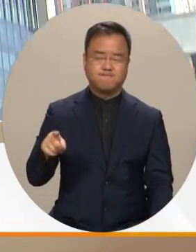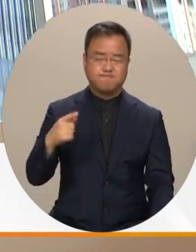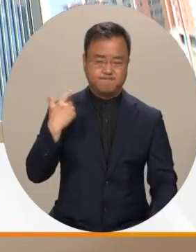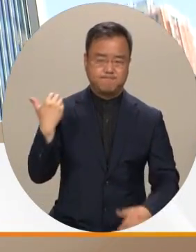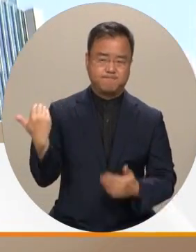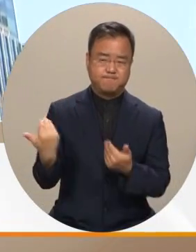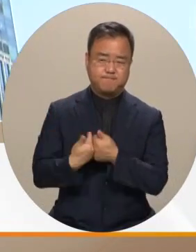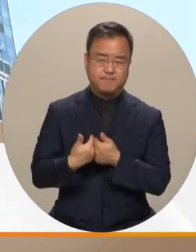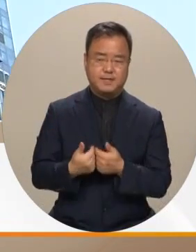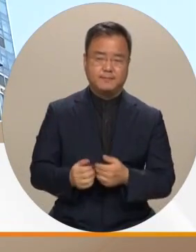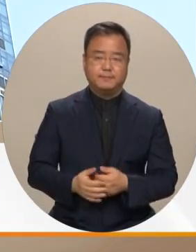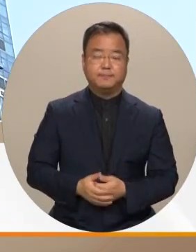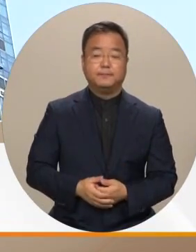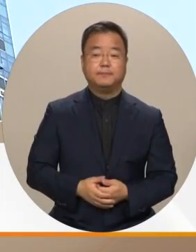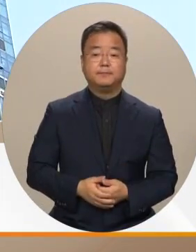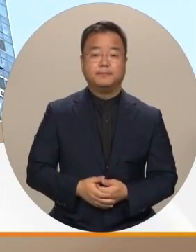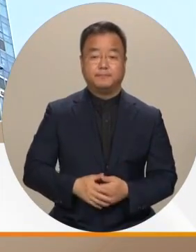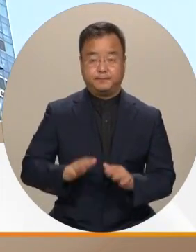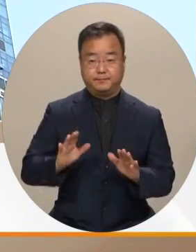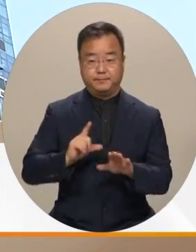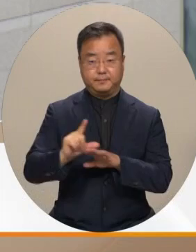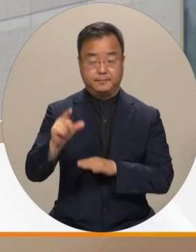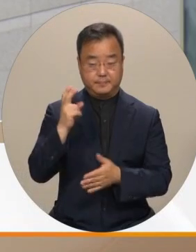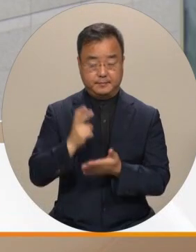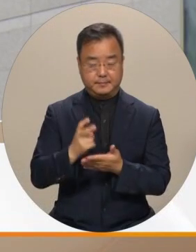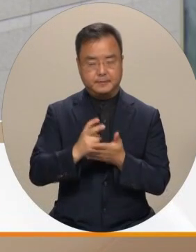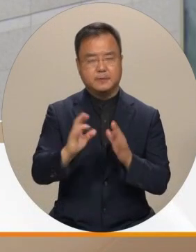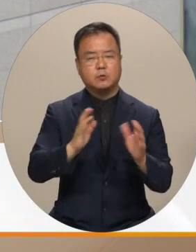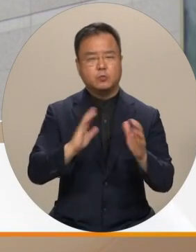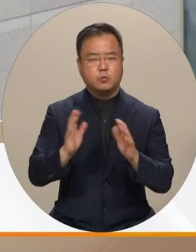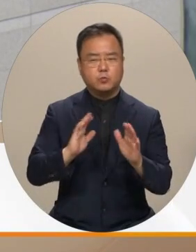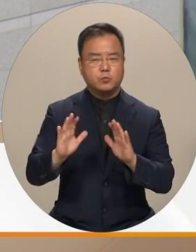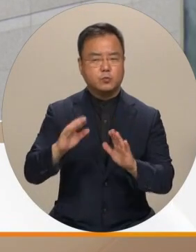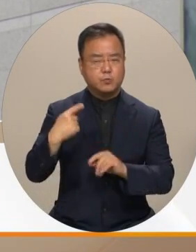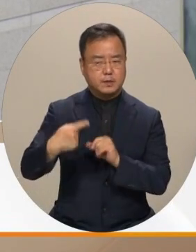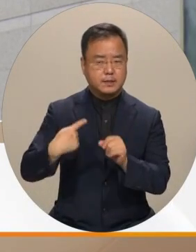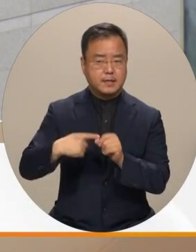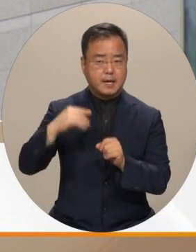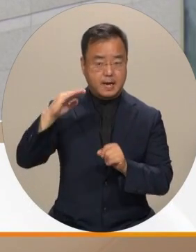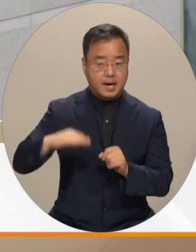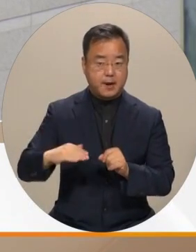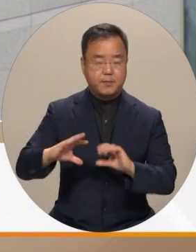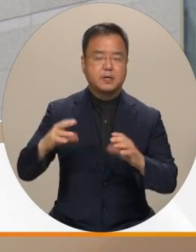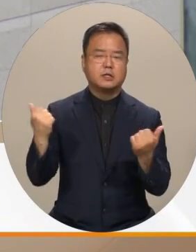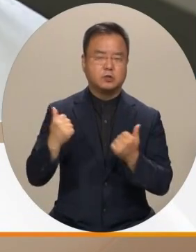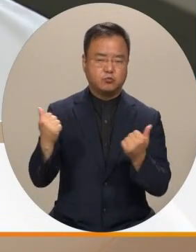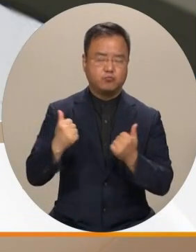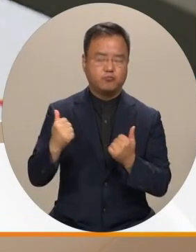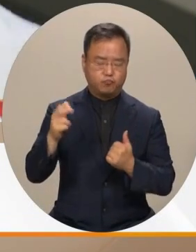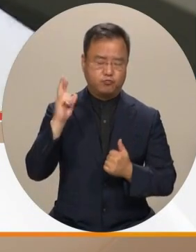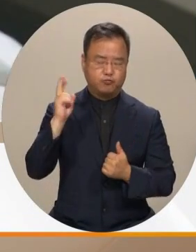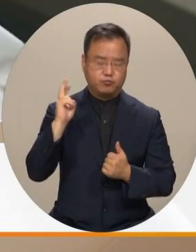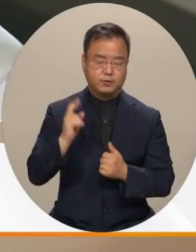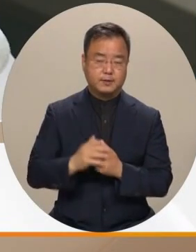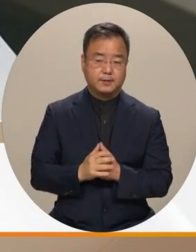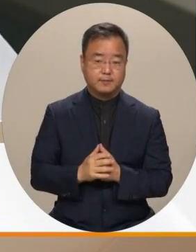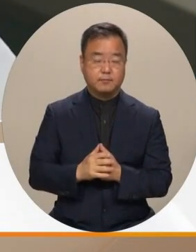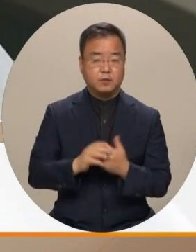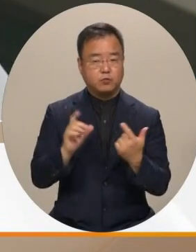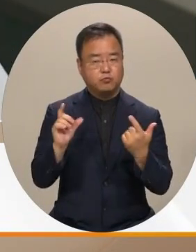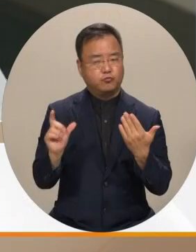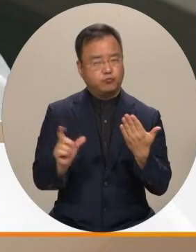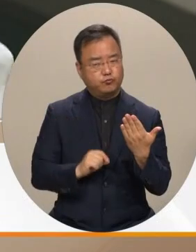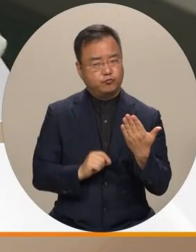반대하고 있는 상황입니다이 조리한 논의는 이제 후반기 의회로 넘어간 셈인데요 현재 상황으로는 9월